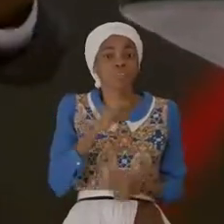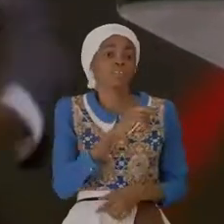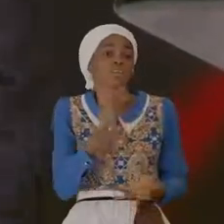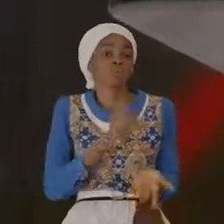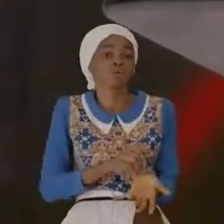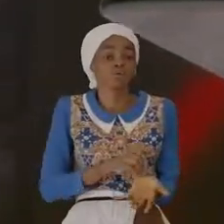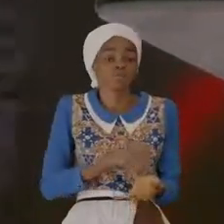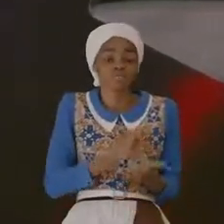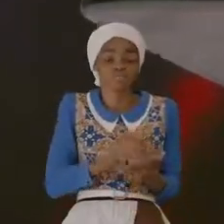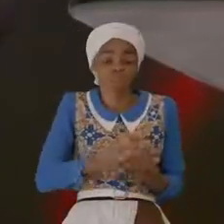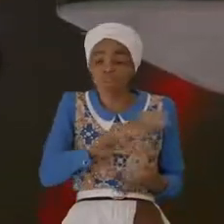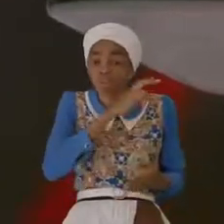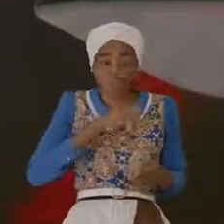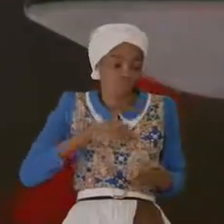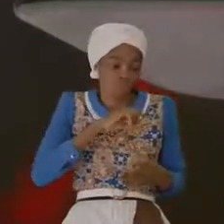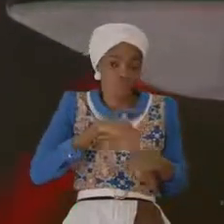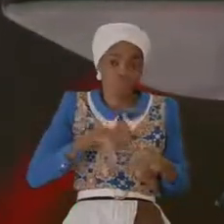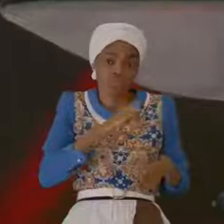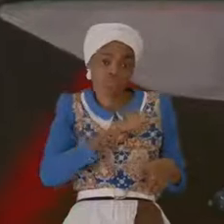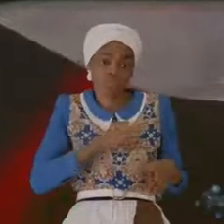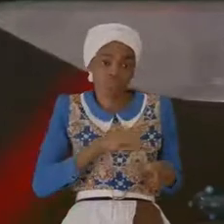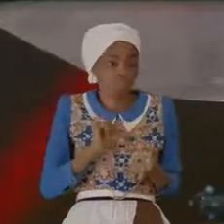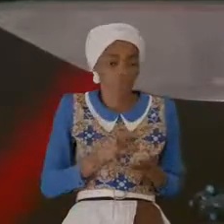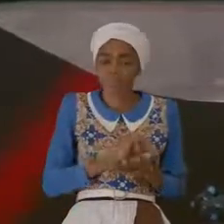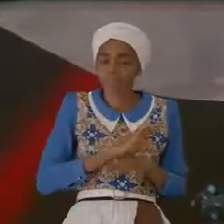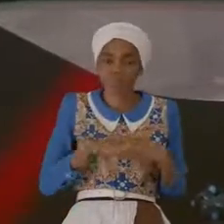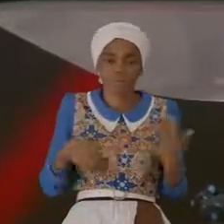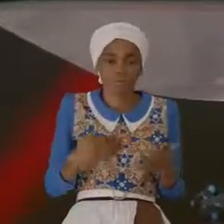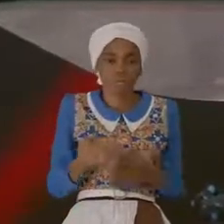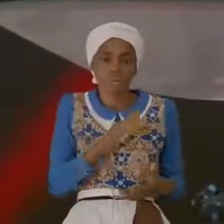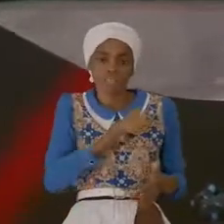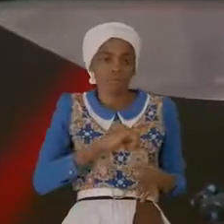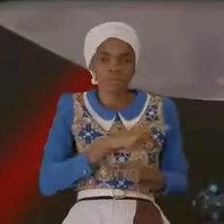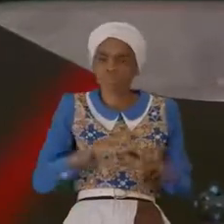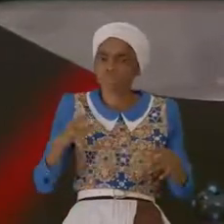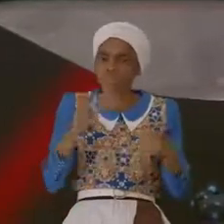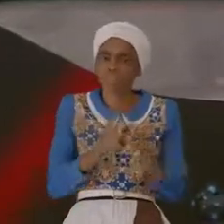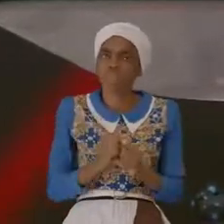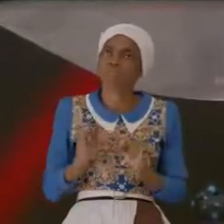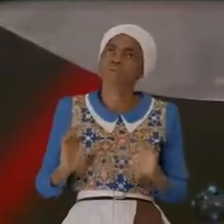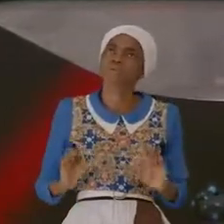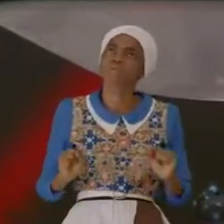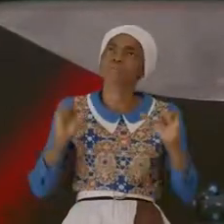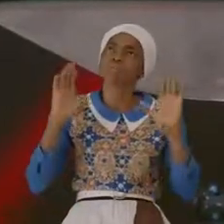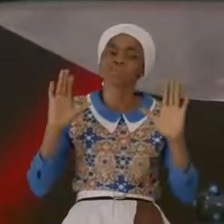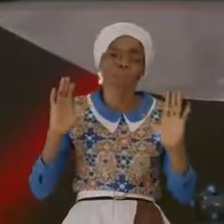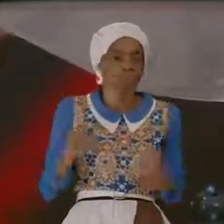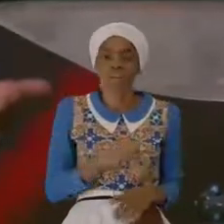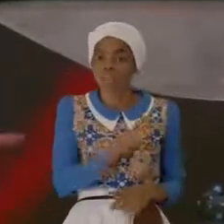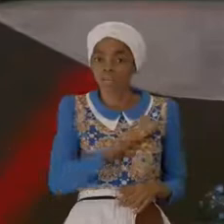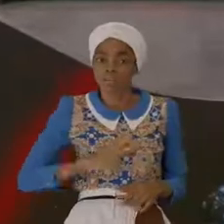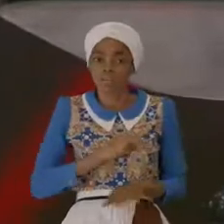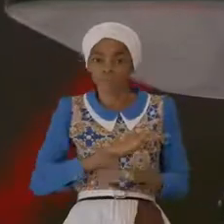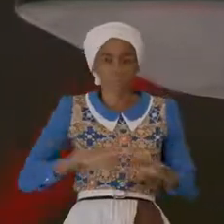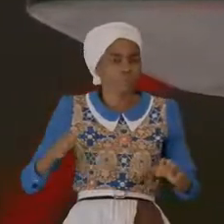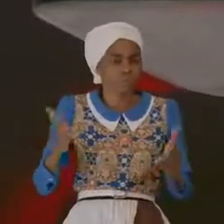c'est fini. La circoncision n'exige pas la consécration. La circoncision n'exige pas la foi.